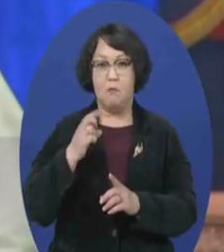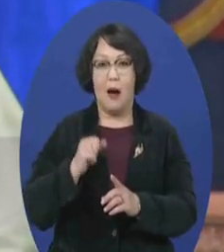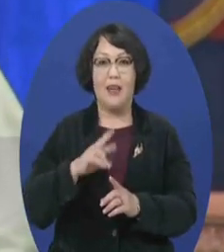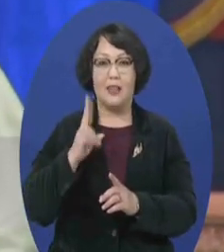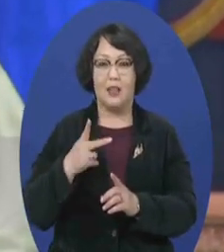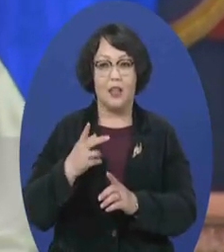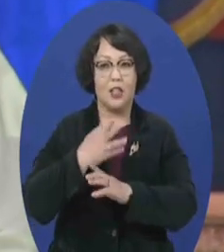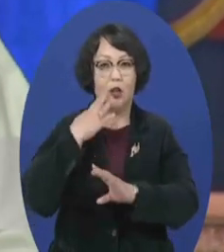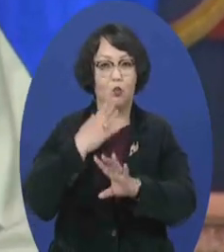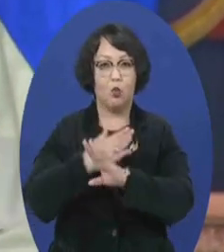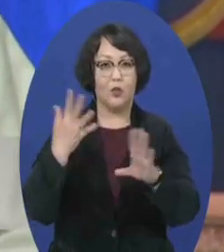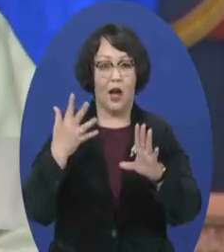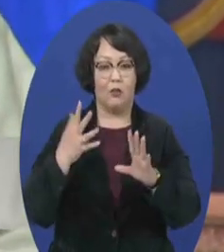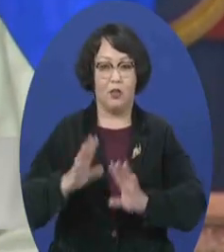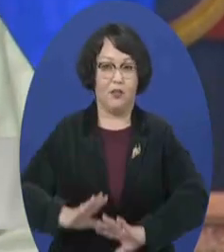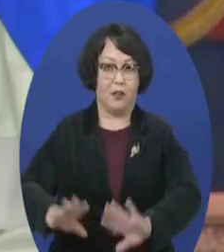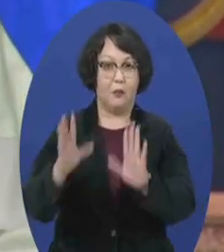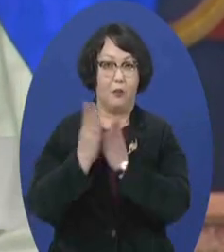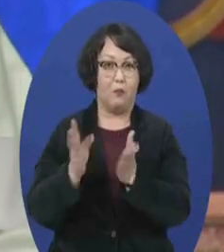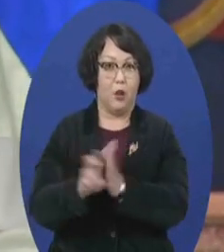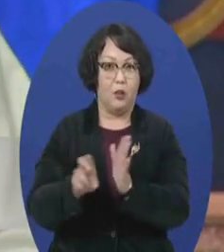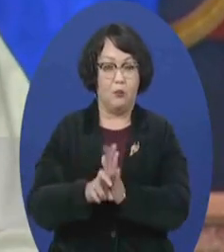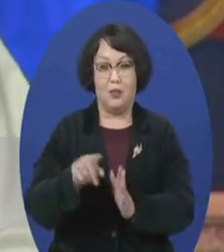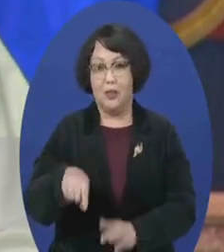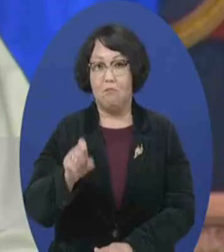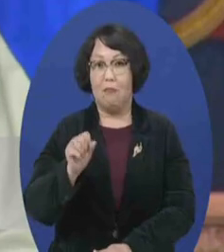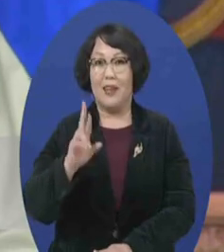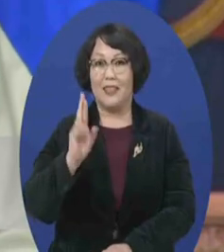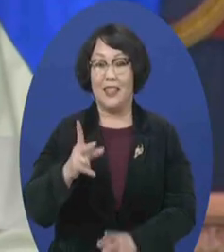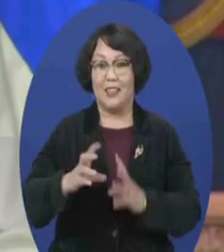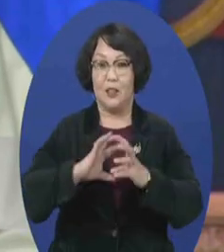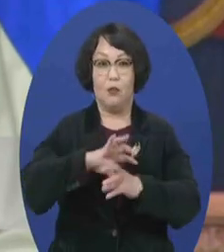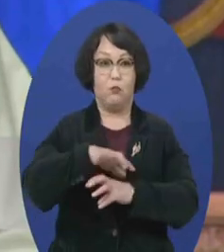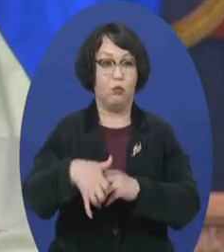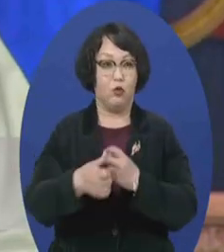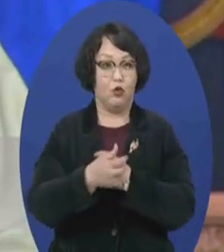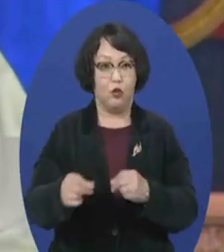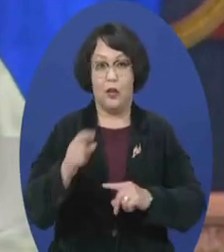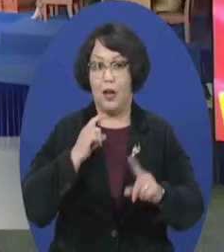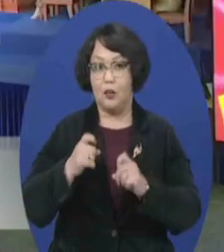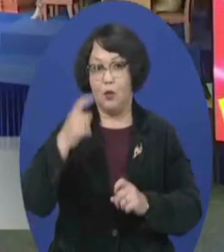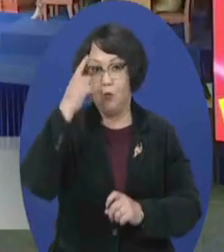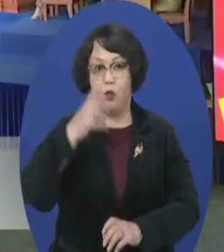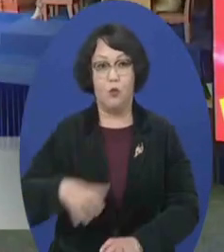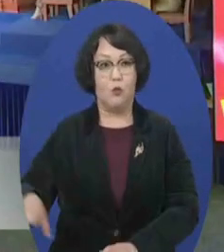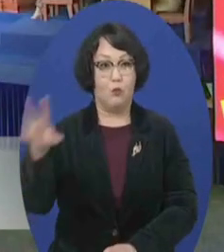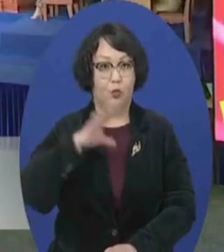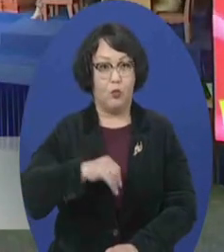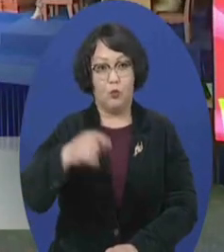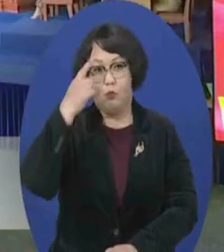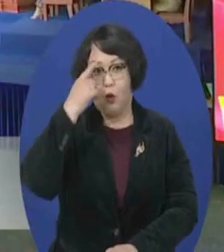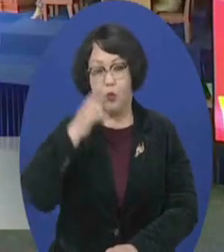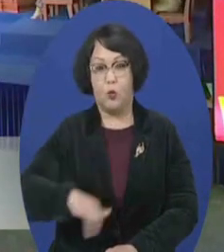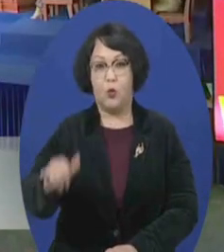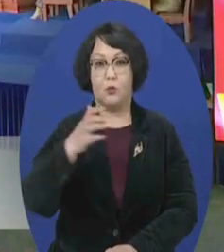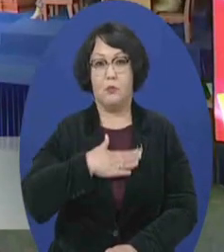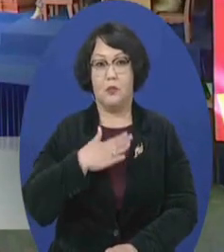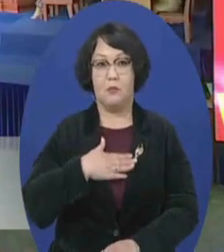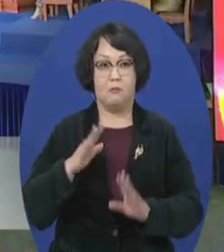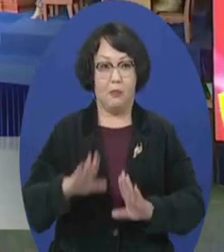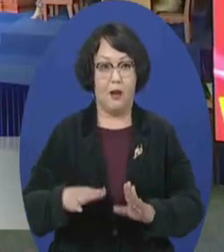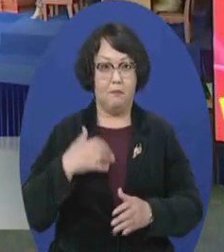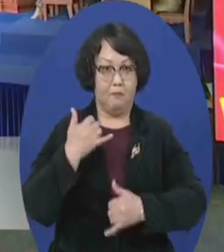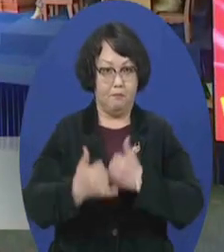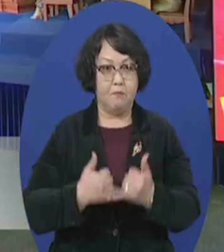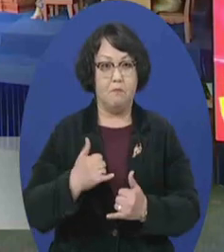байдаг асар их бий. Энэ баялаг бол даяаршиж буй дэлхийн ертөнцид монголчууд бид монголоороо үлдэх,